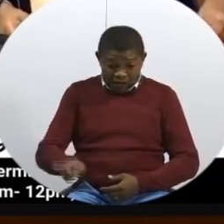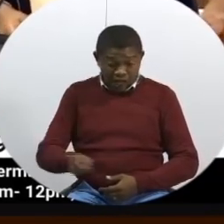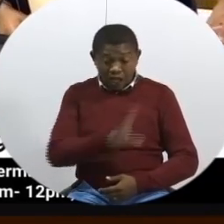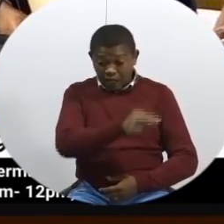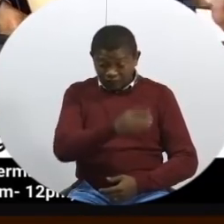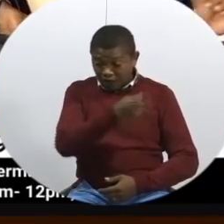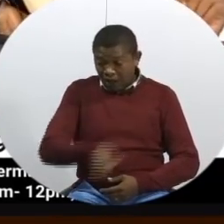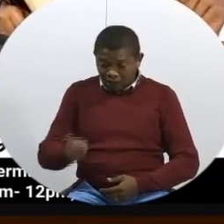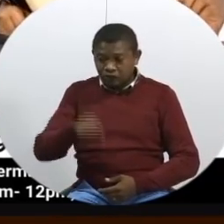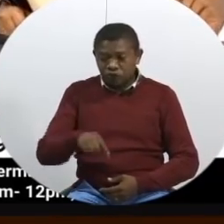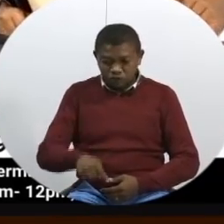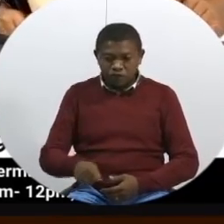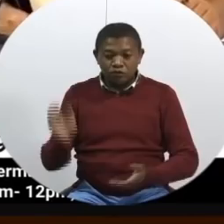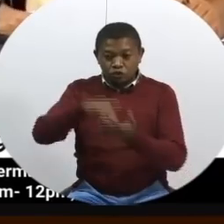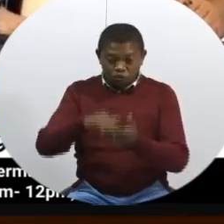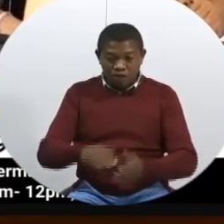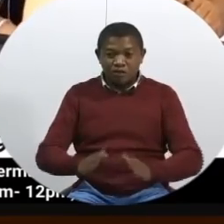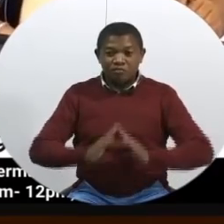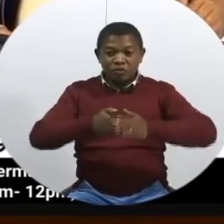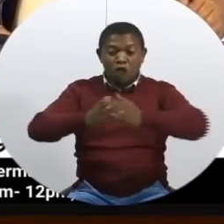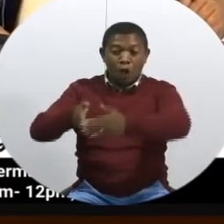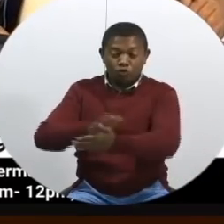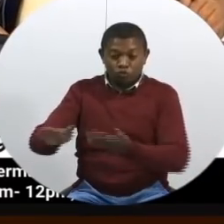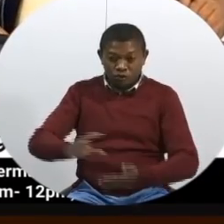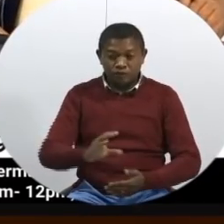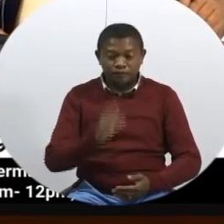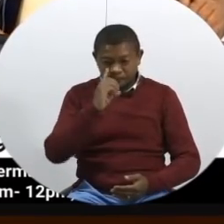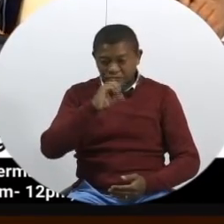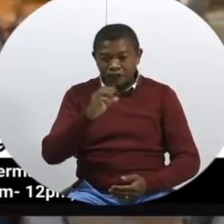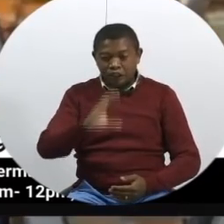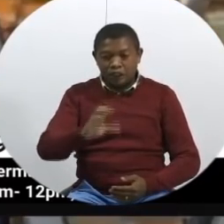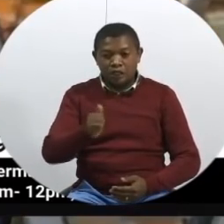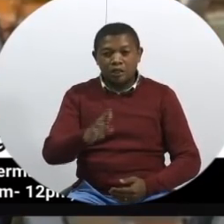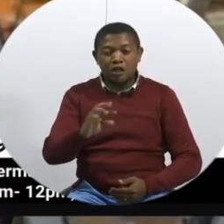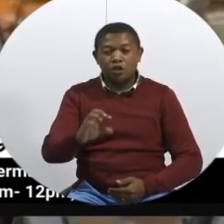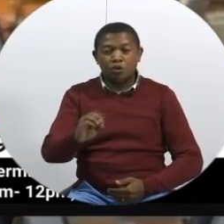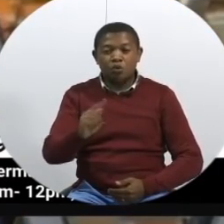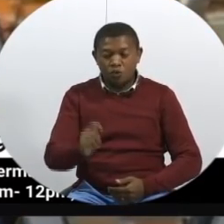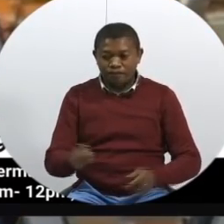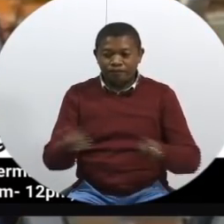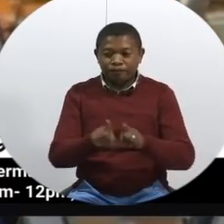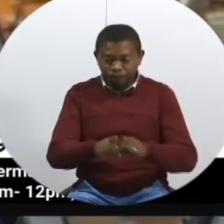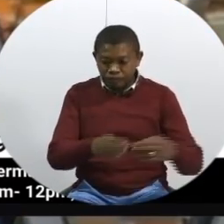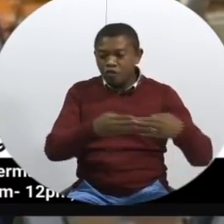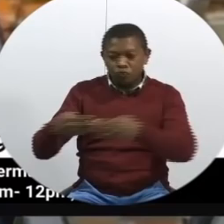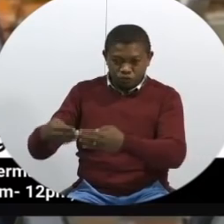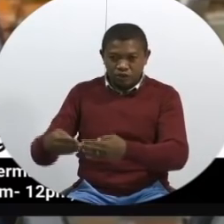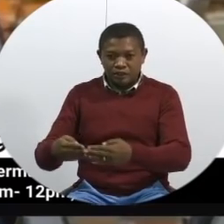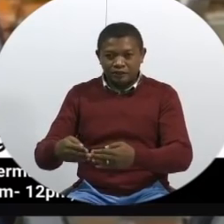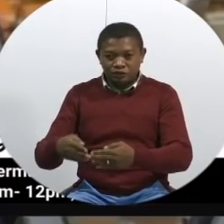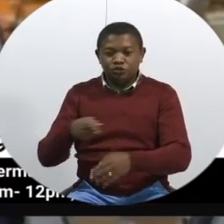an ny cargo izay hitondra an'ilay fitiliana na test